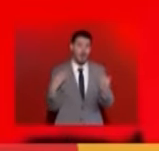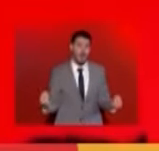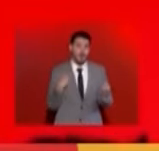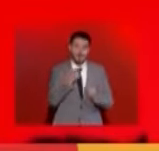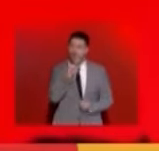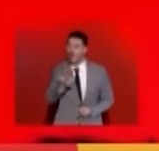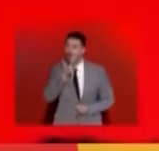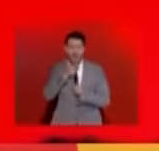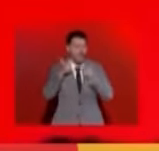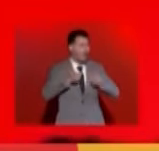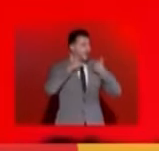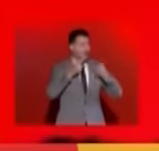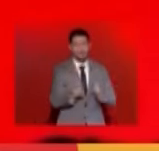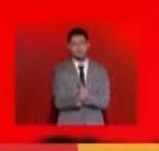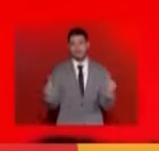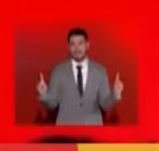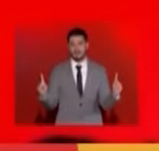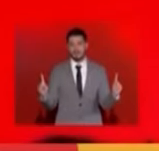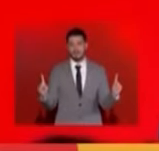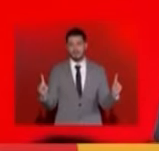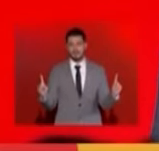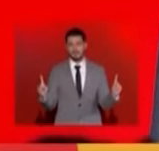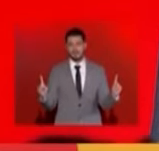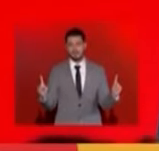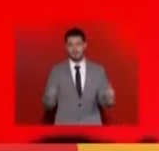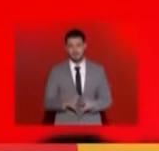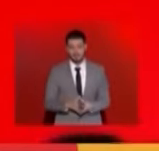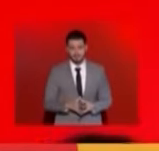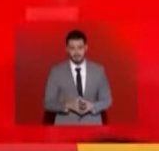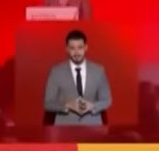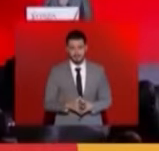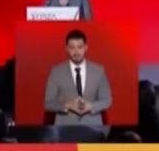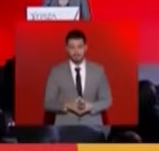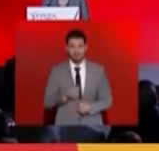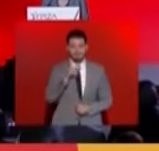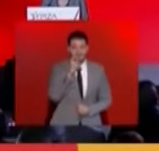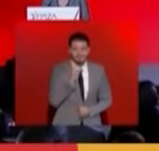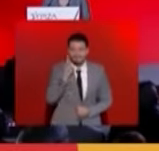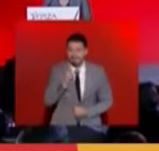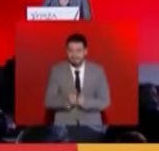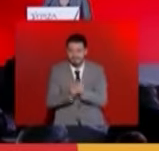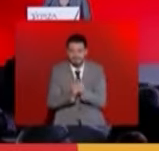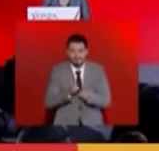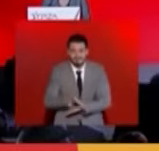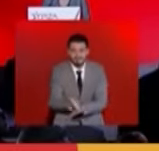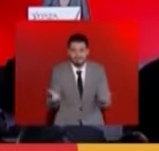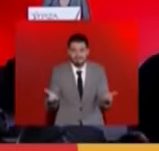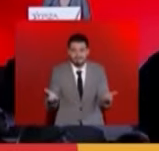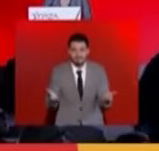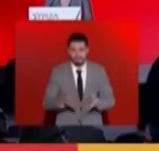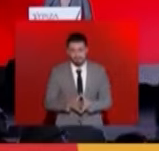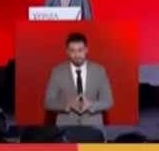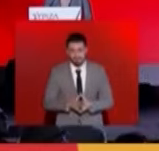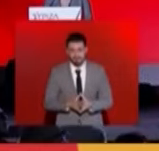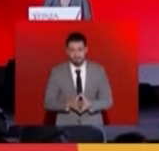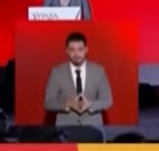μικρά, λίγο μεγαλύτερα, υπάρχει ο ΣΥΡΙΖΑ που δεν ξέρουμε που θα κατασταλάξει. Αυτό το φαινόμενο πρέπει να το δούμε με